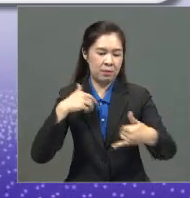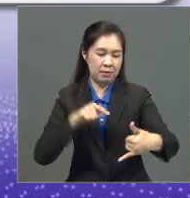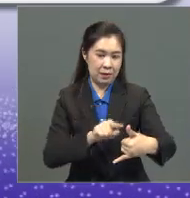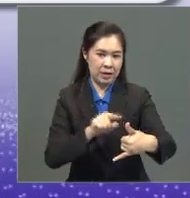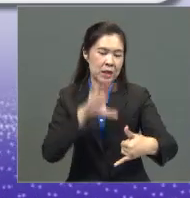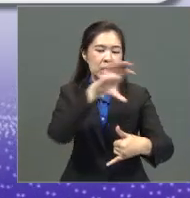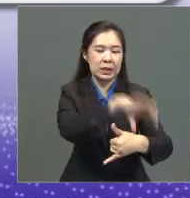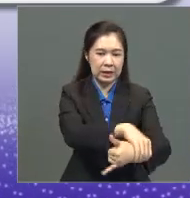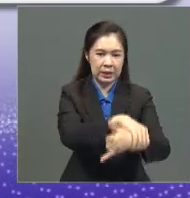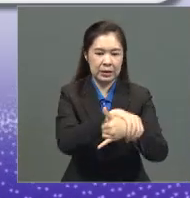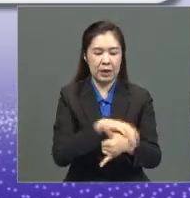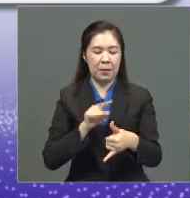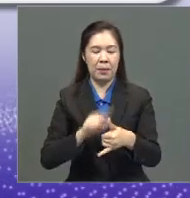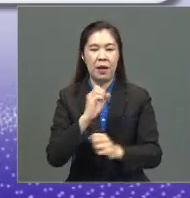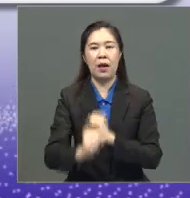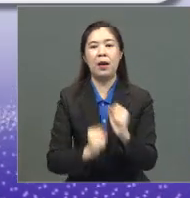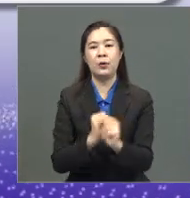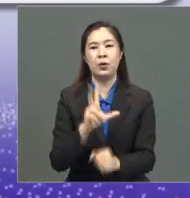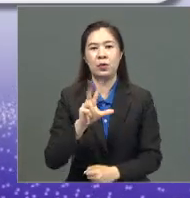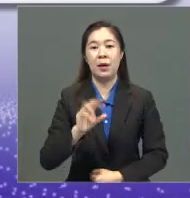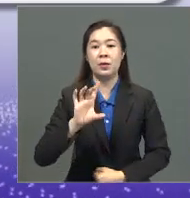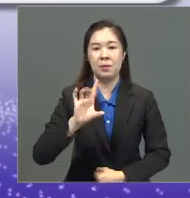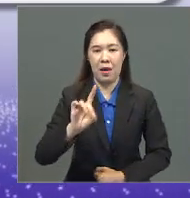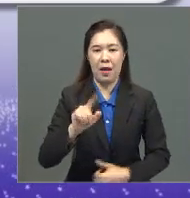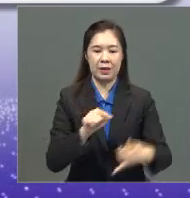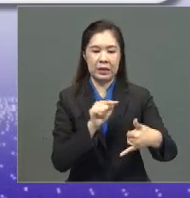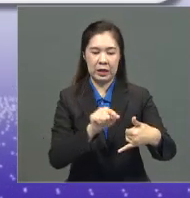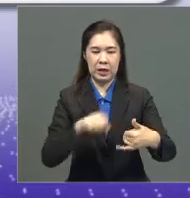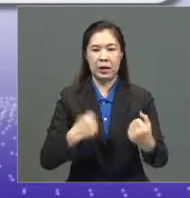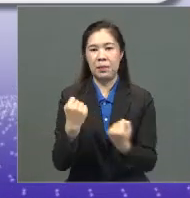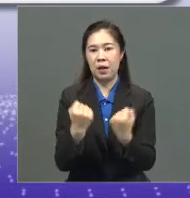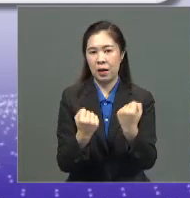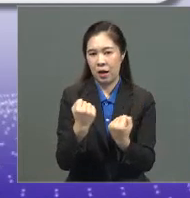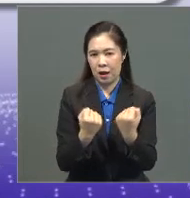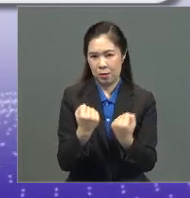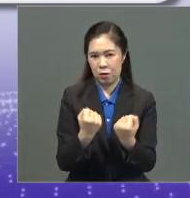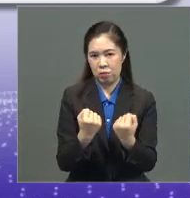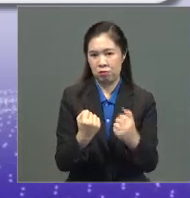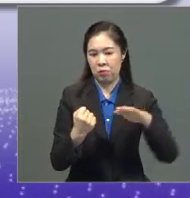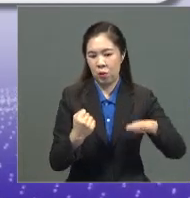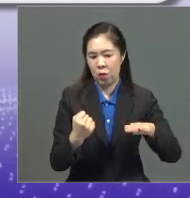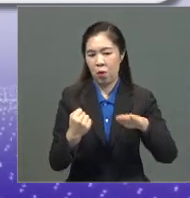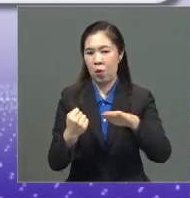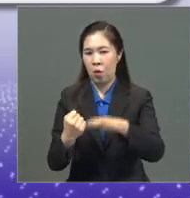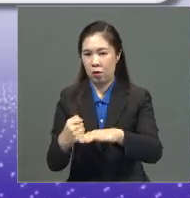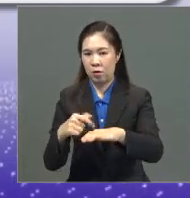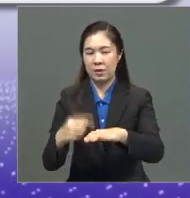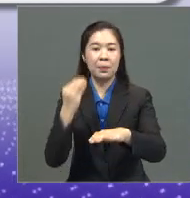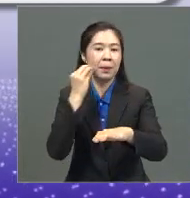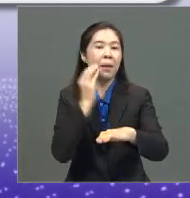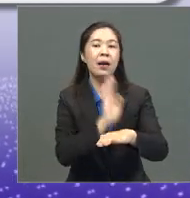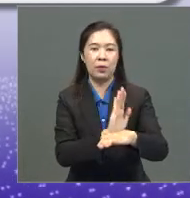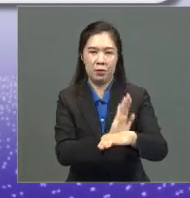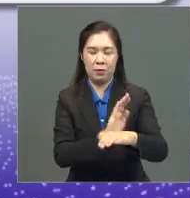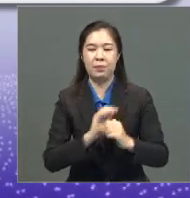นายประสิทธิชัยเต็มแก้วอายุ 38ปีขนาดกำลังขับรถเก๋ง bmw series 5สีดำออกจากบ้านพักที่จังหวัด